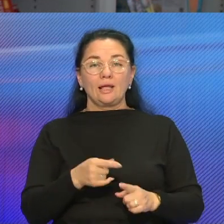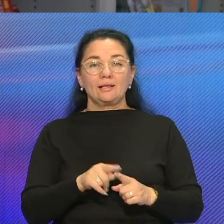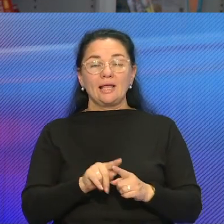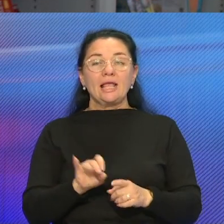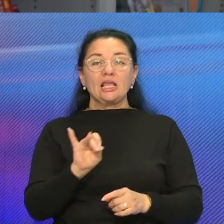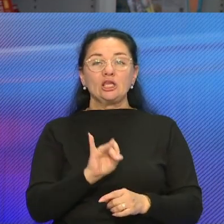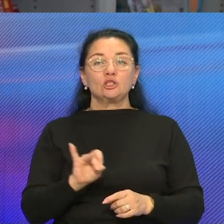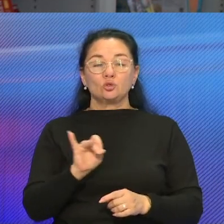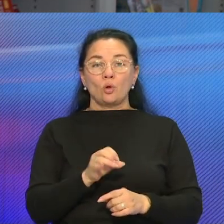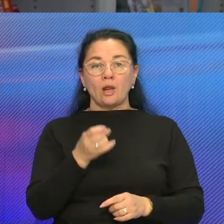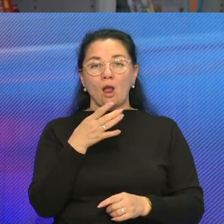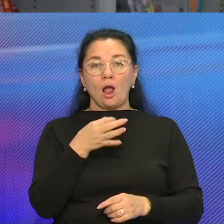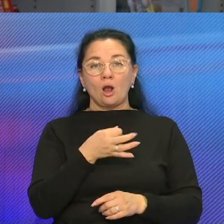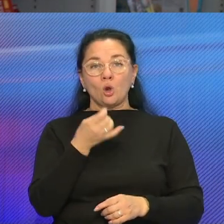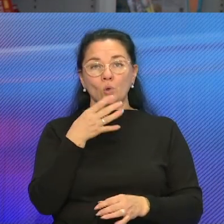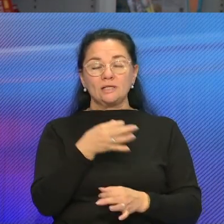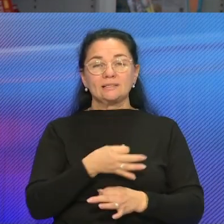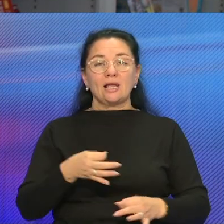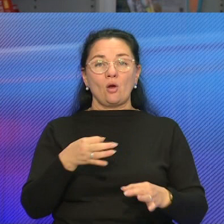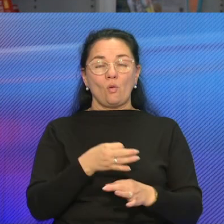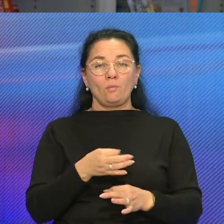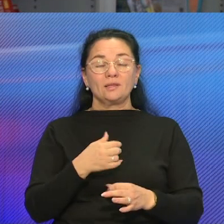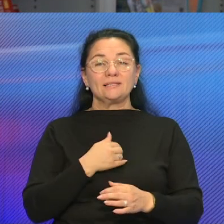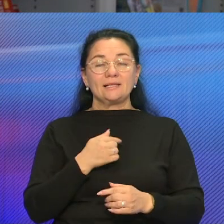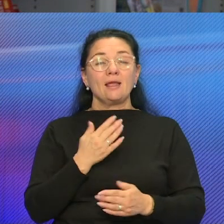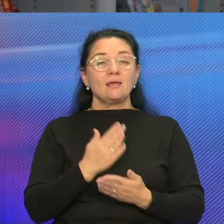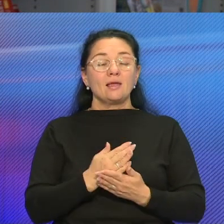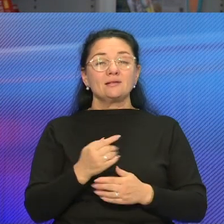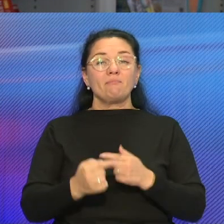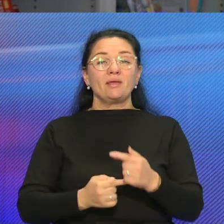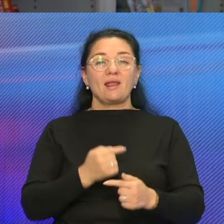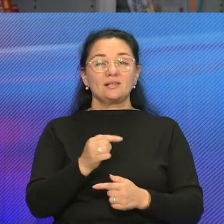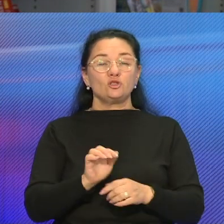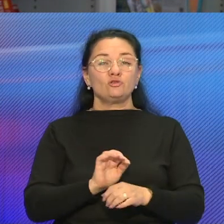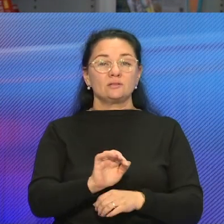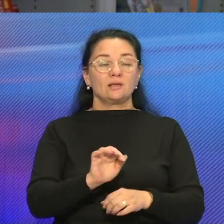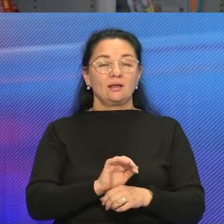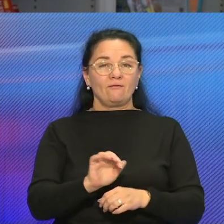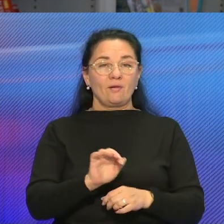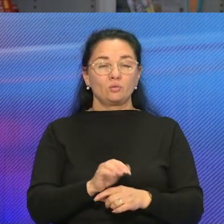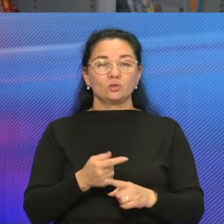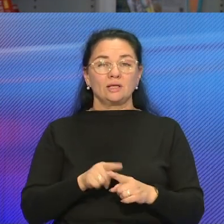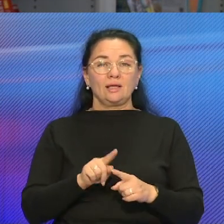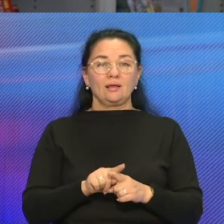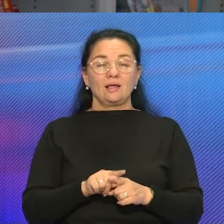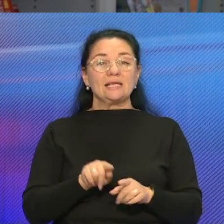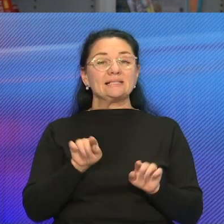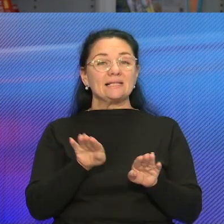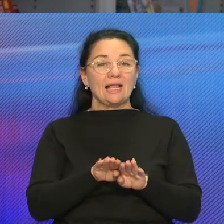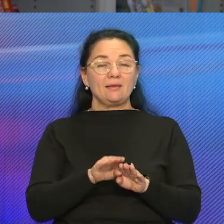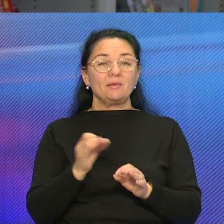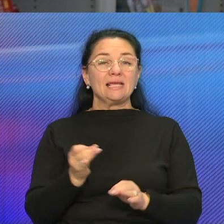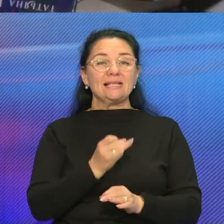прыньомання. У наших фондах заховаюцца перайадычные выданіі, розные архівные нозбіты таксама ёсць з тыми цікавымі